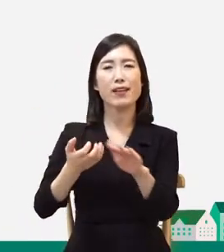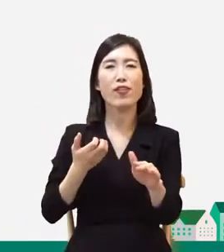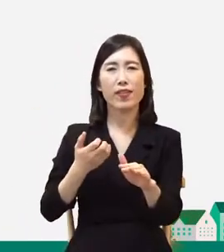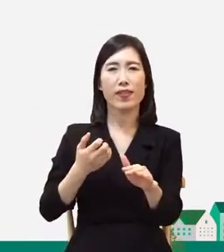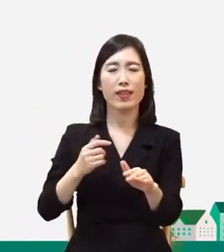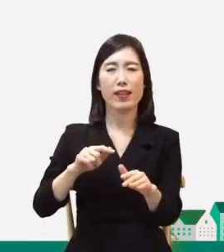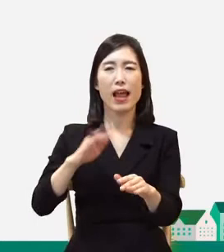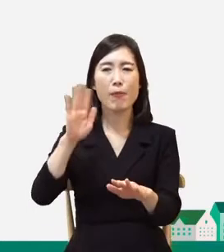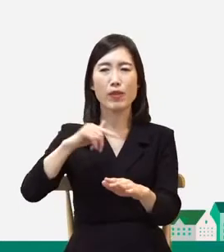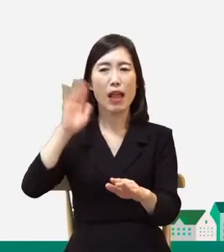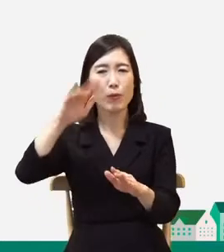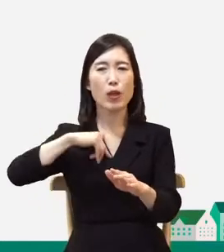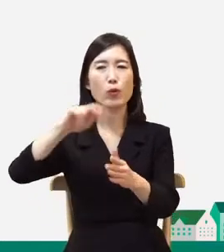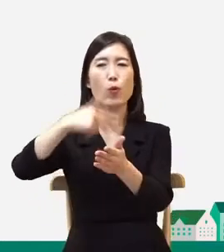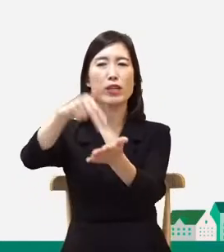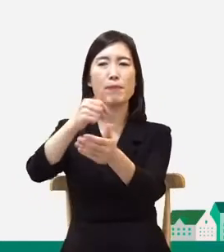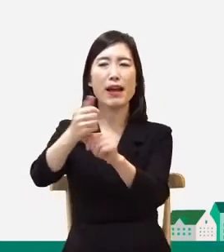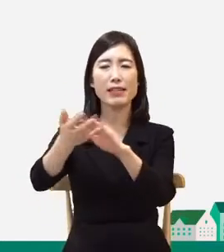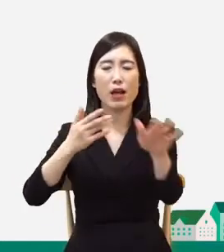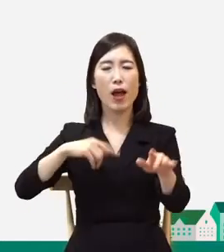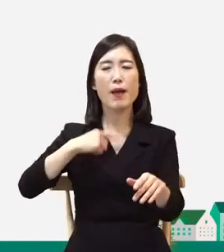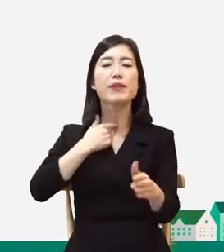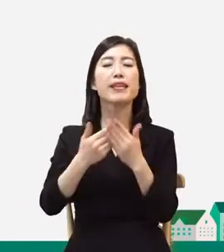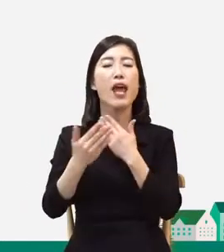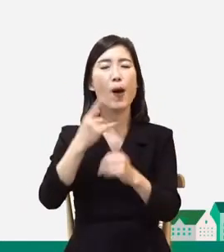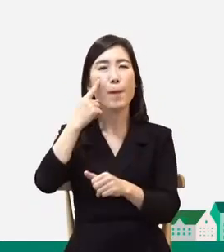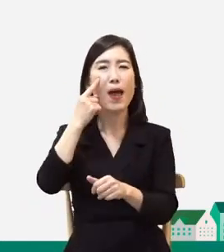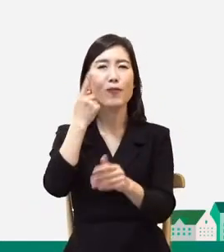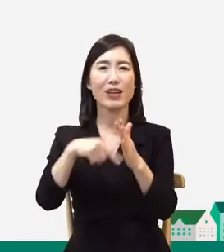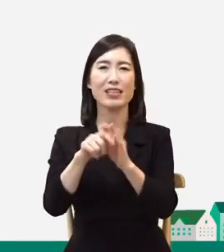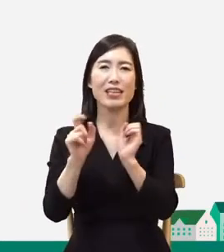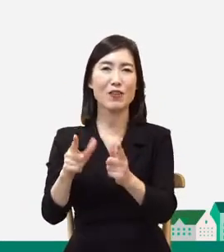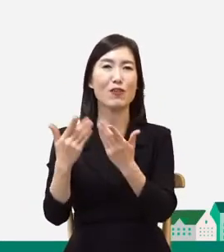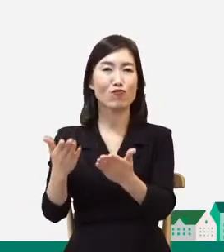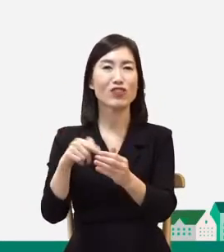체험형 주택이 운영되는 것이 특징이라고 할수 있습니다.